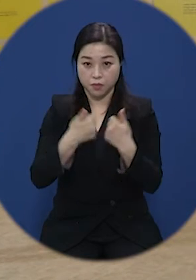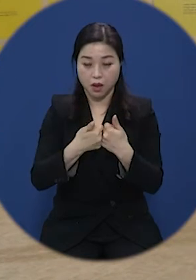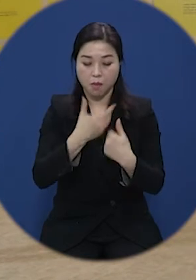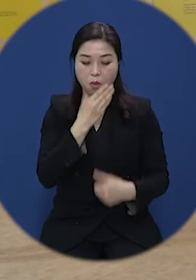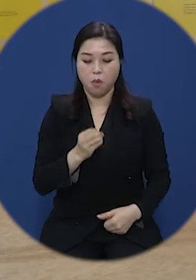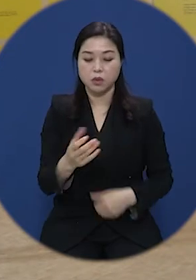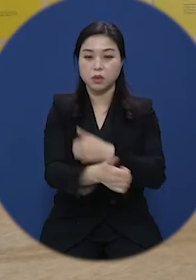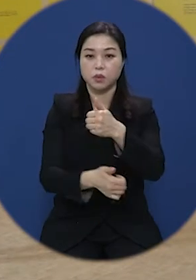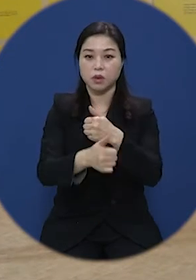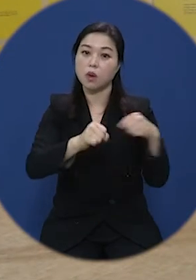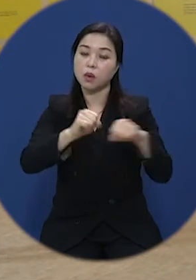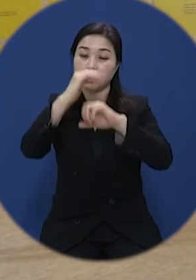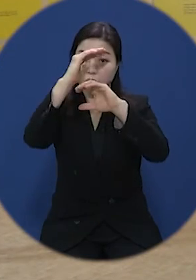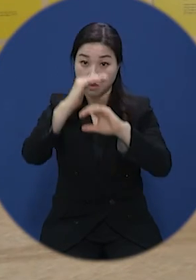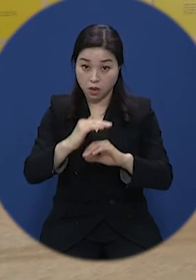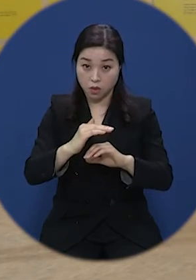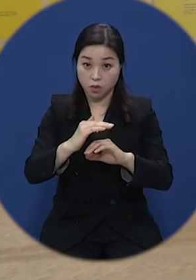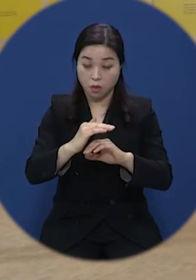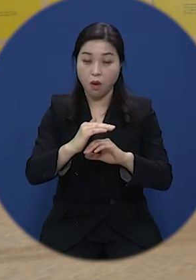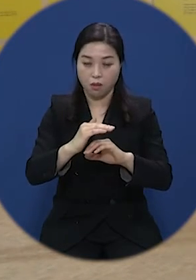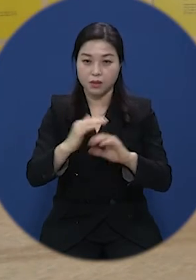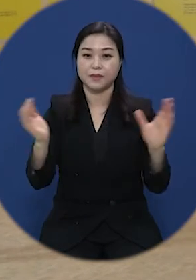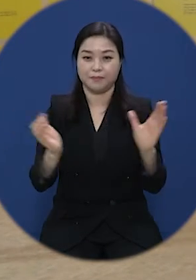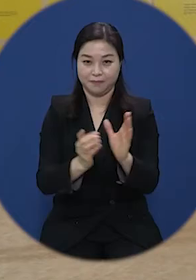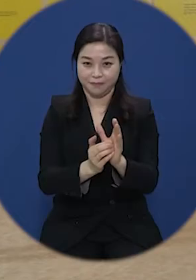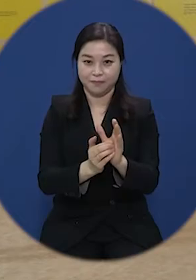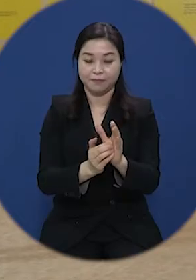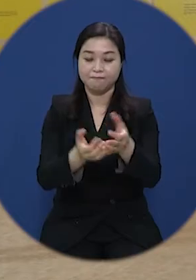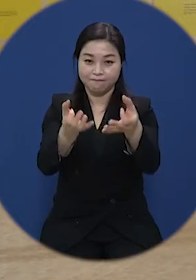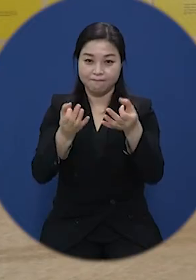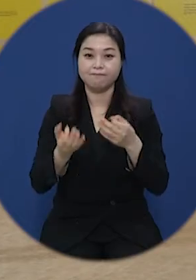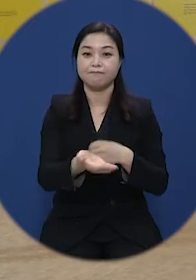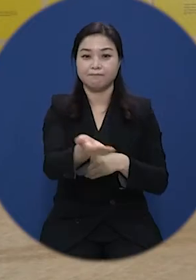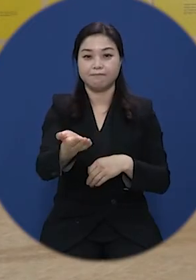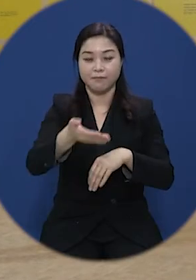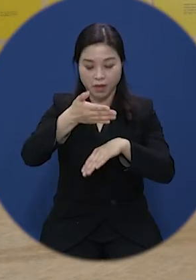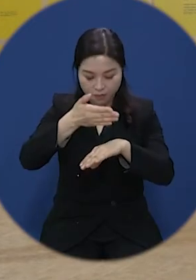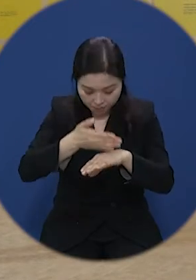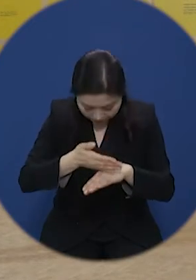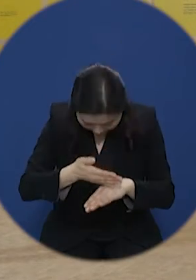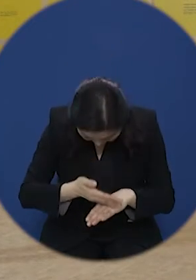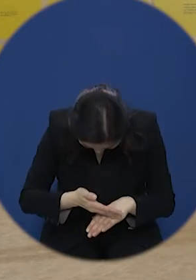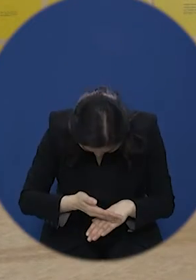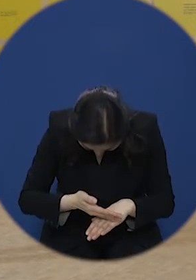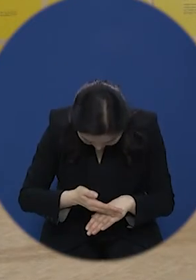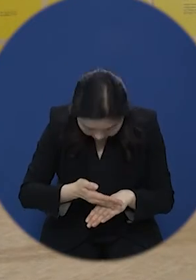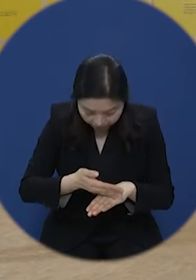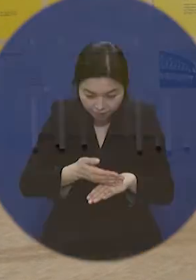보건복지위원회의 의정활동 소식은 여기까지입니다. 시청해주신 여러분 고맙습니다.